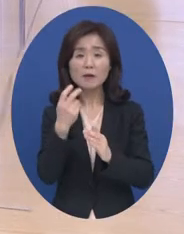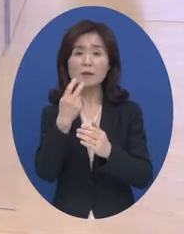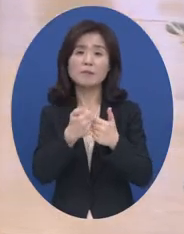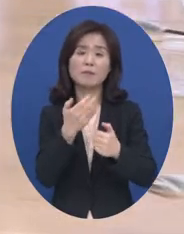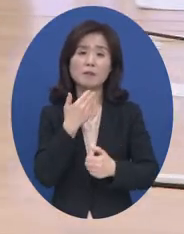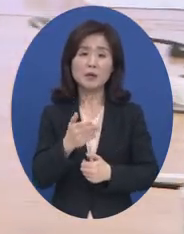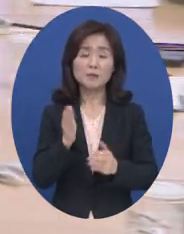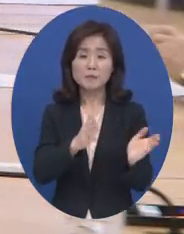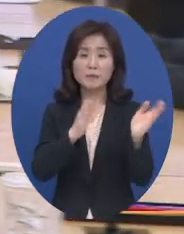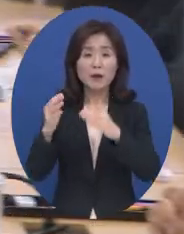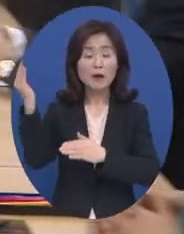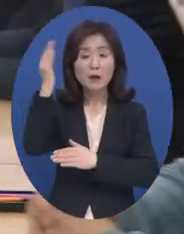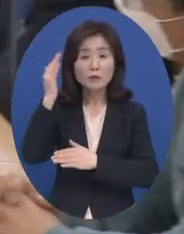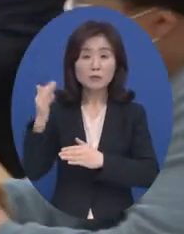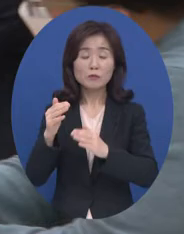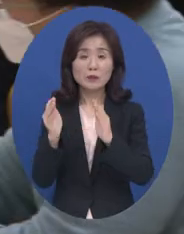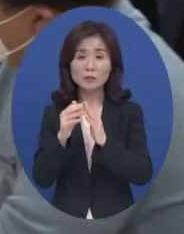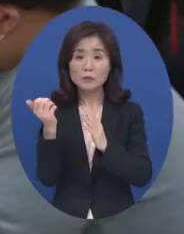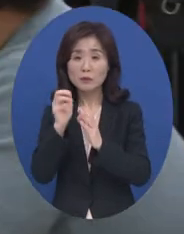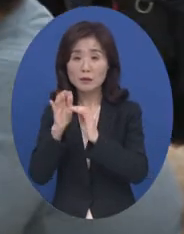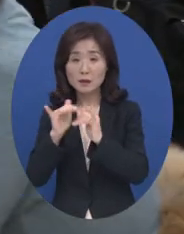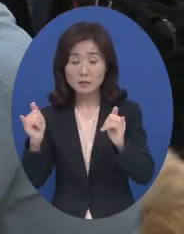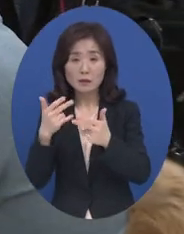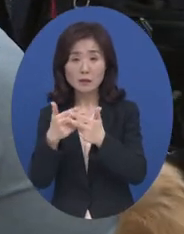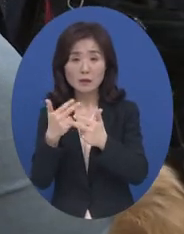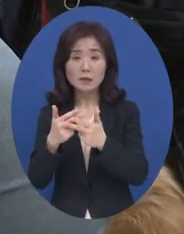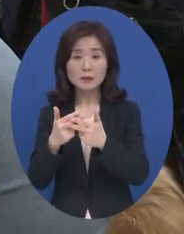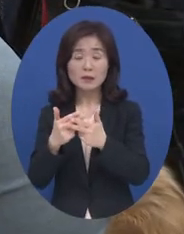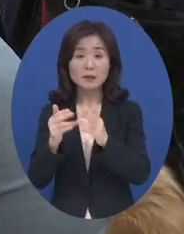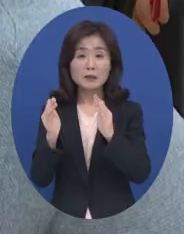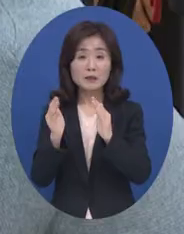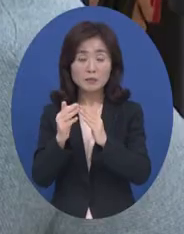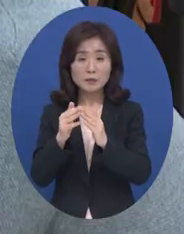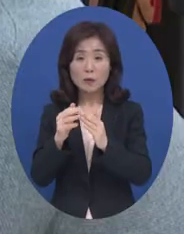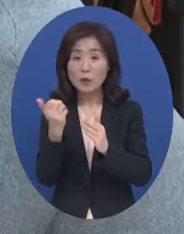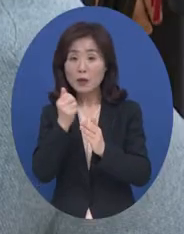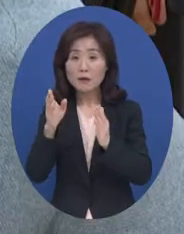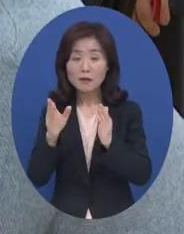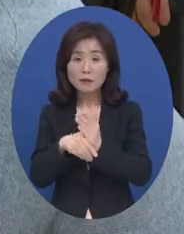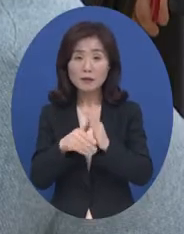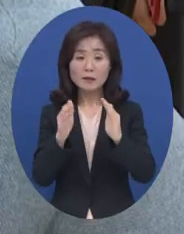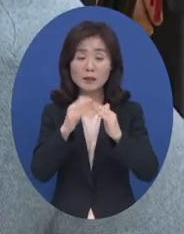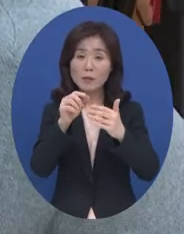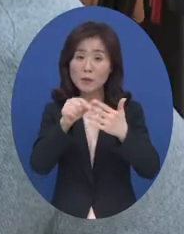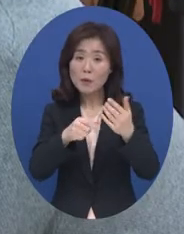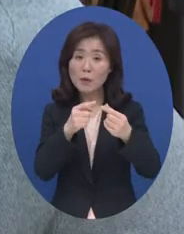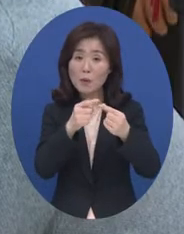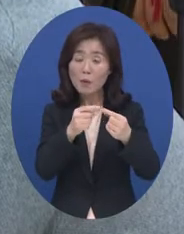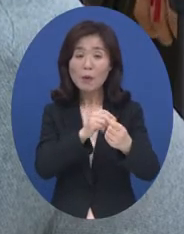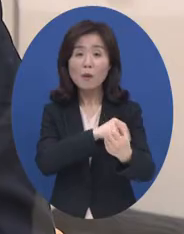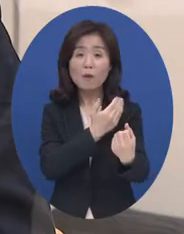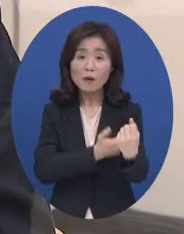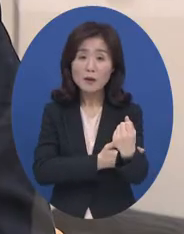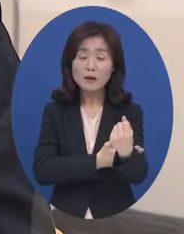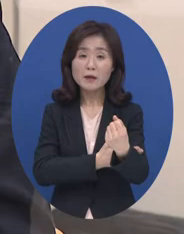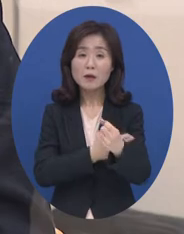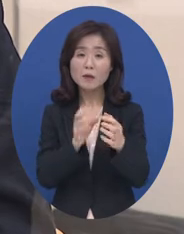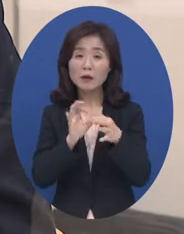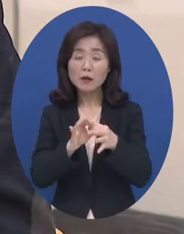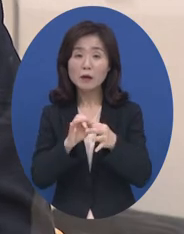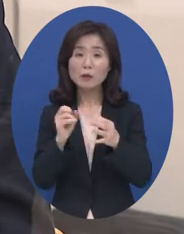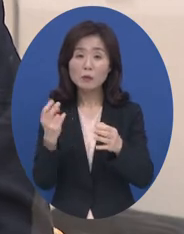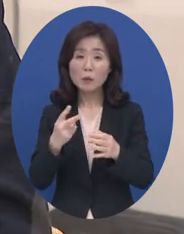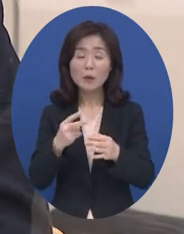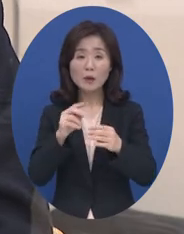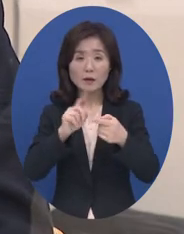한국공인중개사 옆에는 임대차 중 듯이 선순위 권리 관계 확인과 설명 공인중개사 교육 강화 힘씁니다 경도는